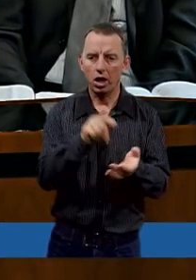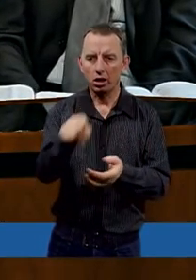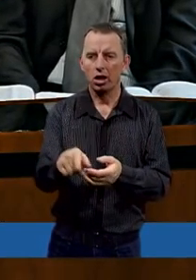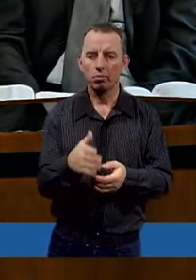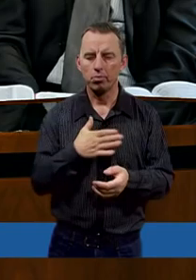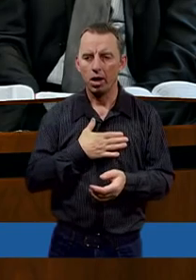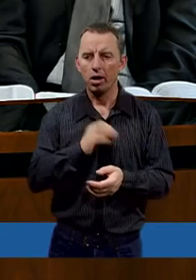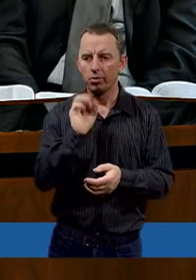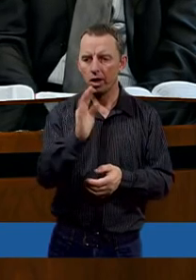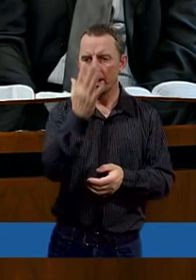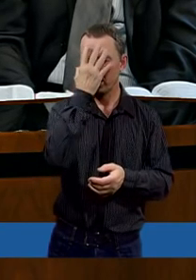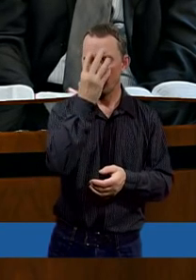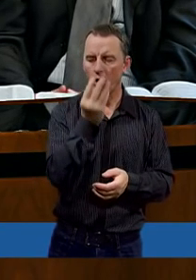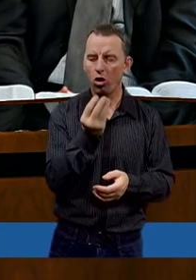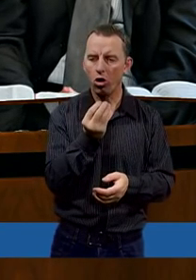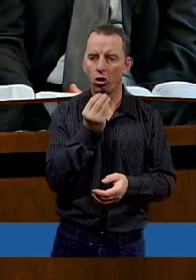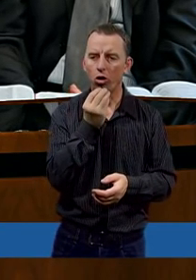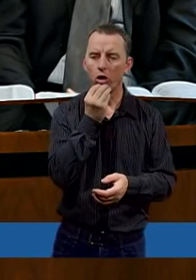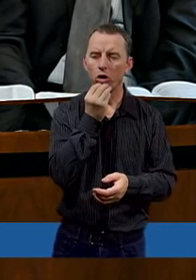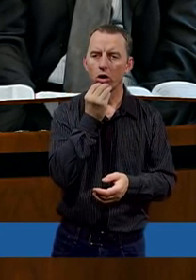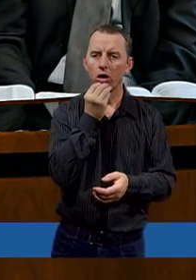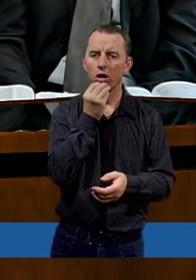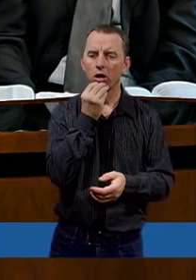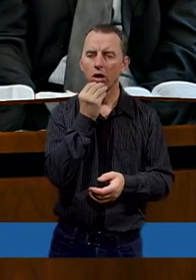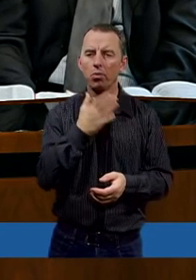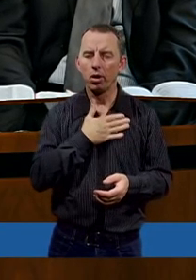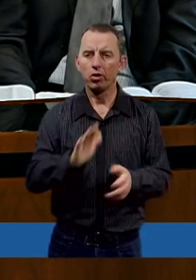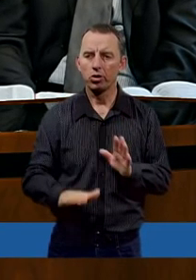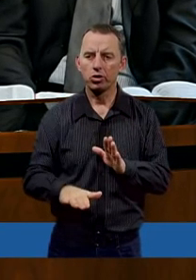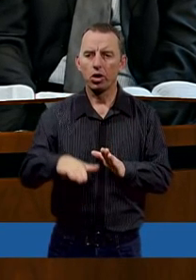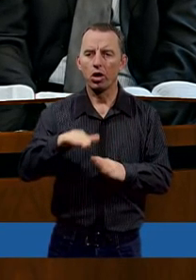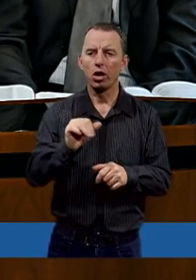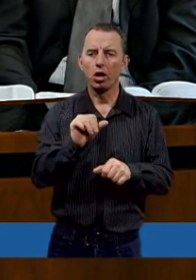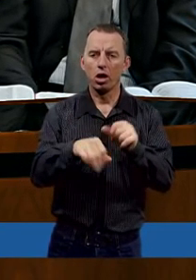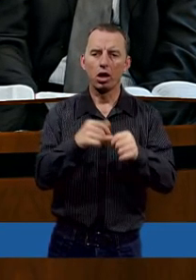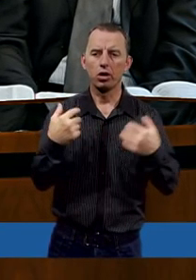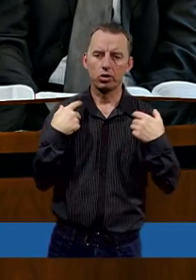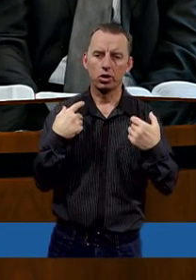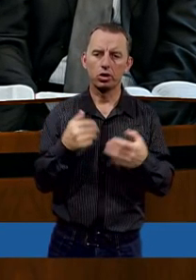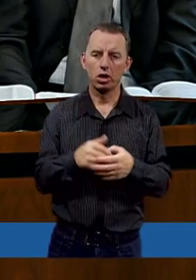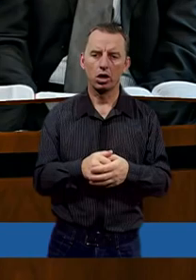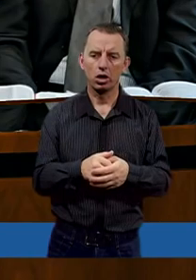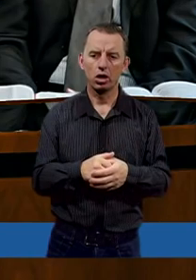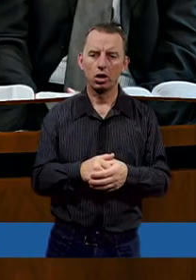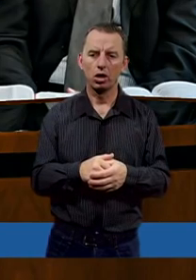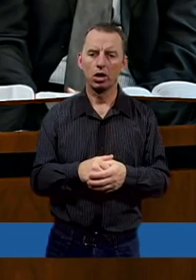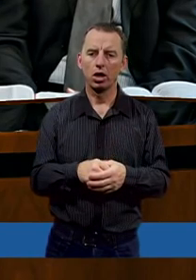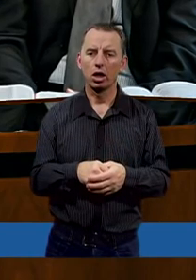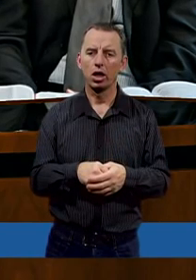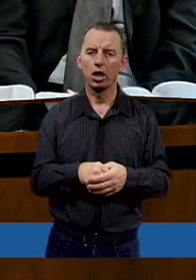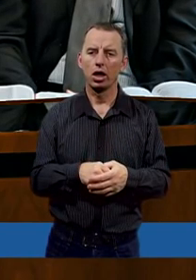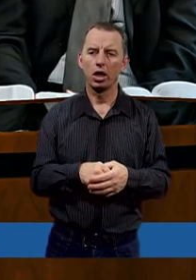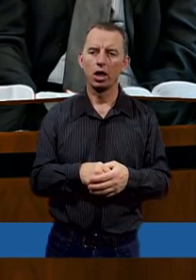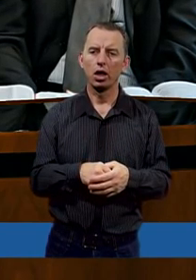taki obraz, bo kiedyś oglądałem taki film na temat właśnie Holokaustu, na temat zagłady Żydów.